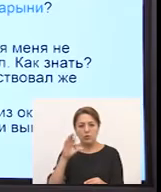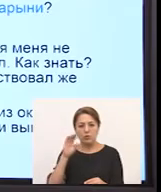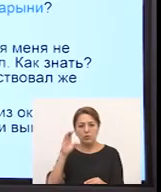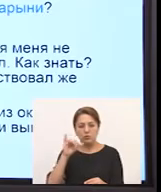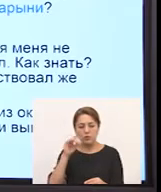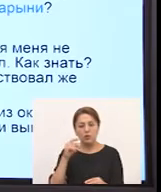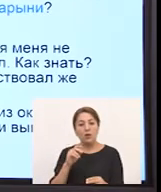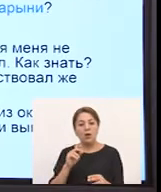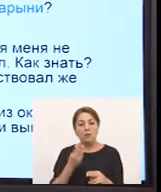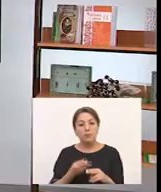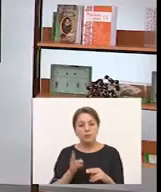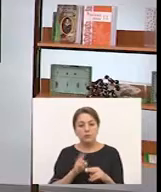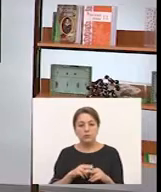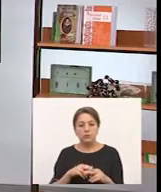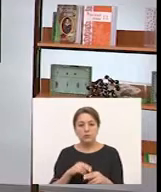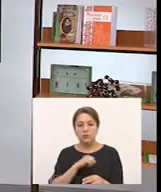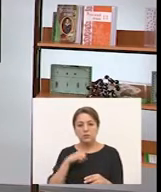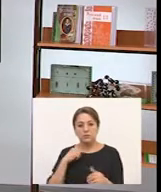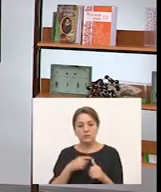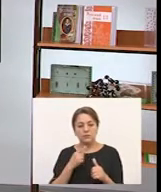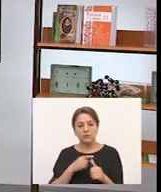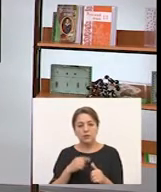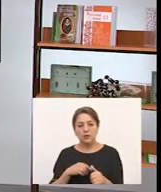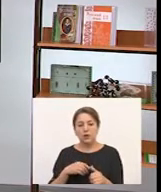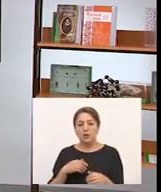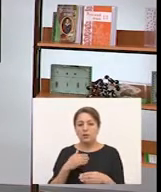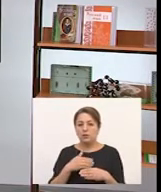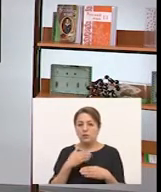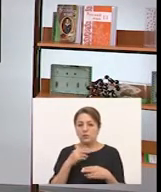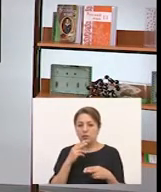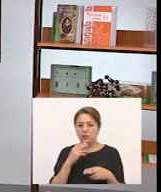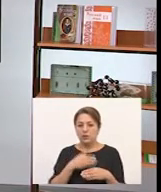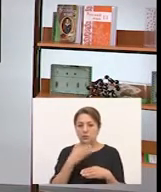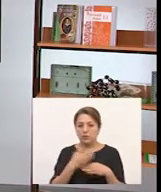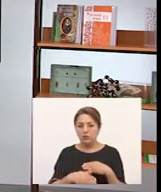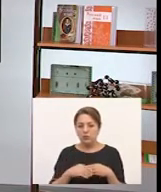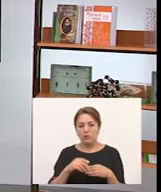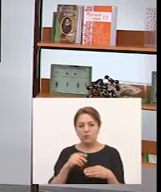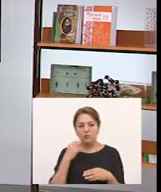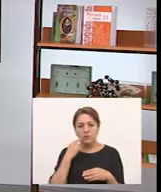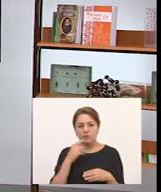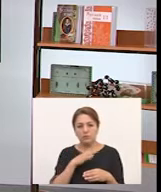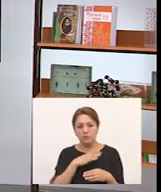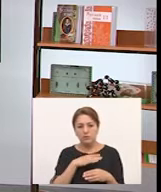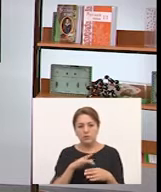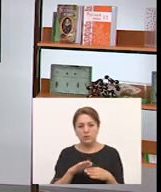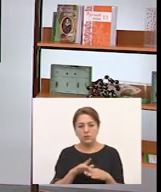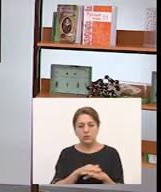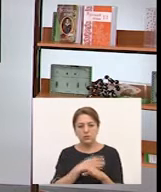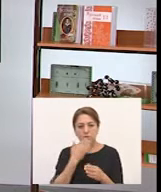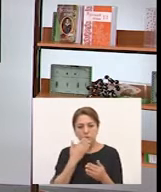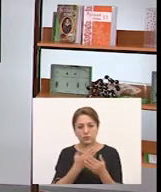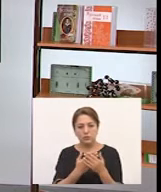самозванец». «Нет», — отвечал он, — «поздно мне каяться, извиняться. Для меня не будет помилования,